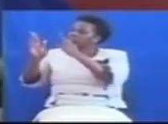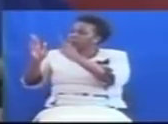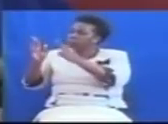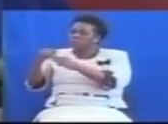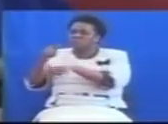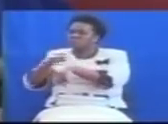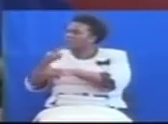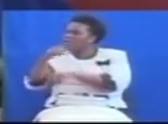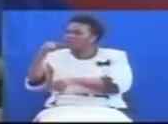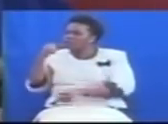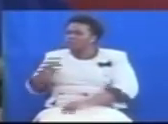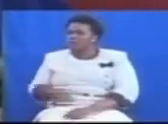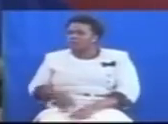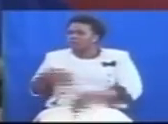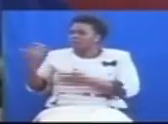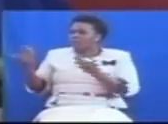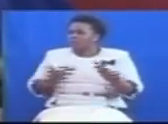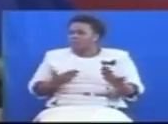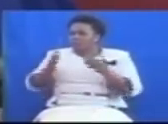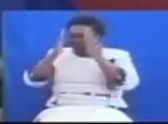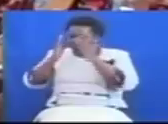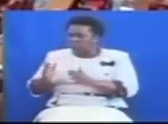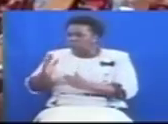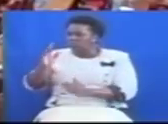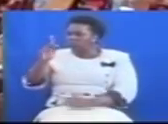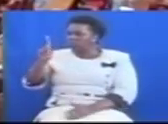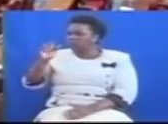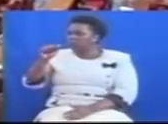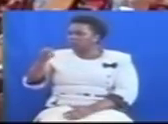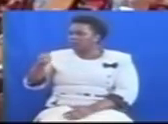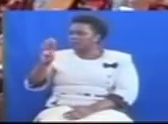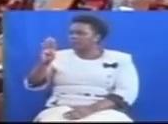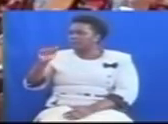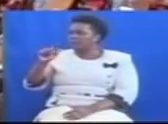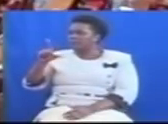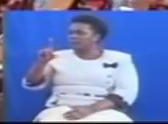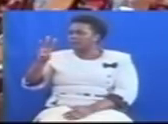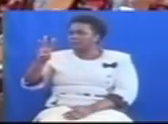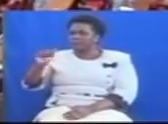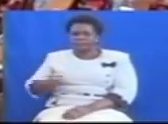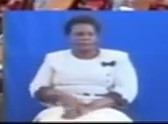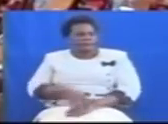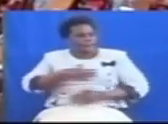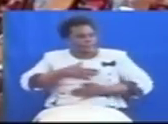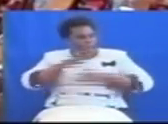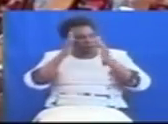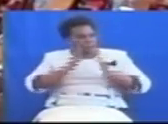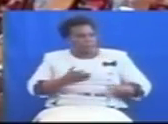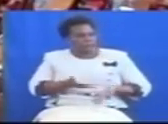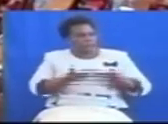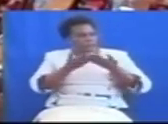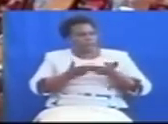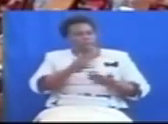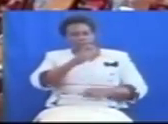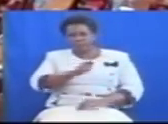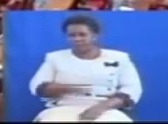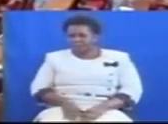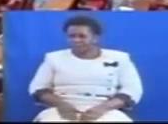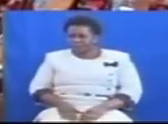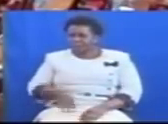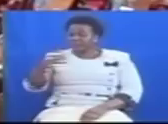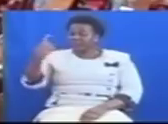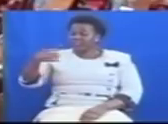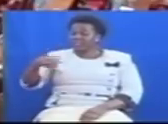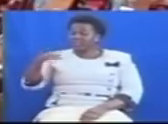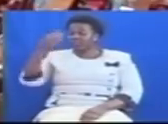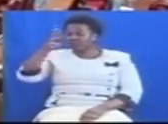hautoshi. Mheshimiwa Kului Kambalo, swali la nyongeza. Nakushukuru Mheshimiwa Naibu Spika. Ni sera ya serikali kuwa na hospitali katika kila